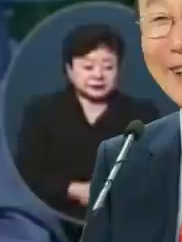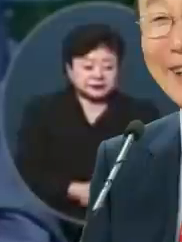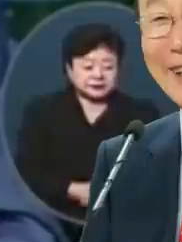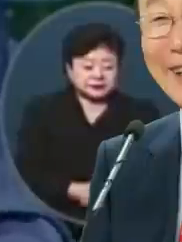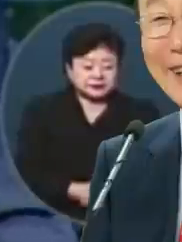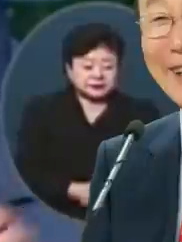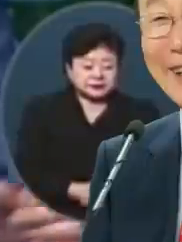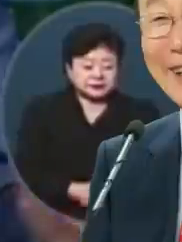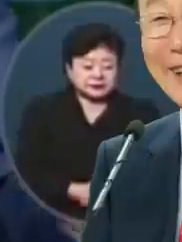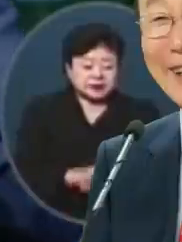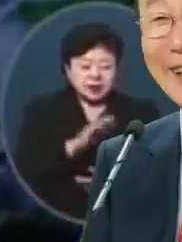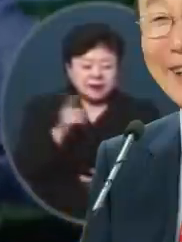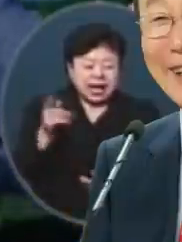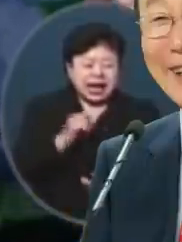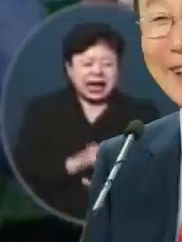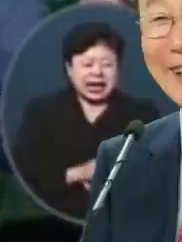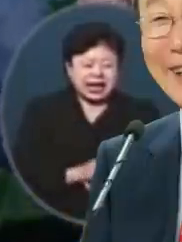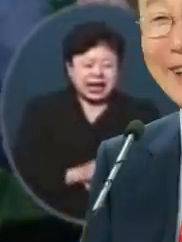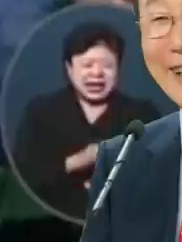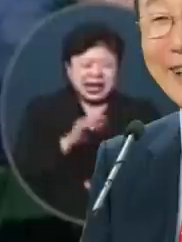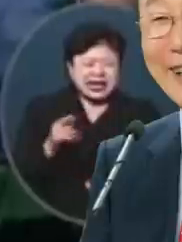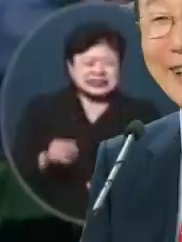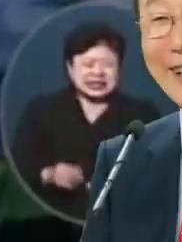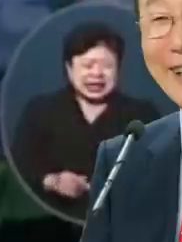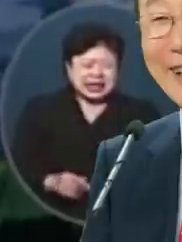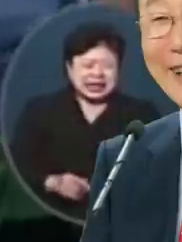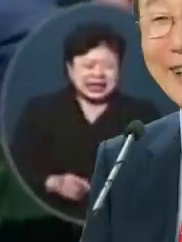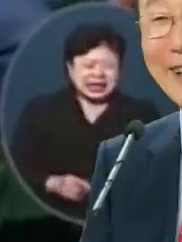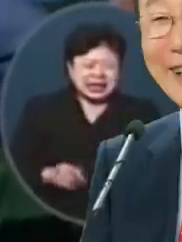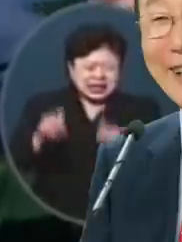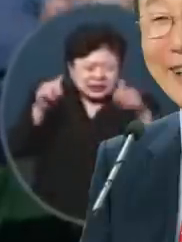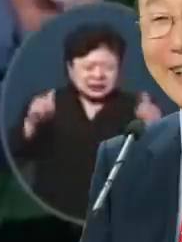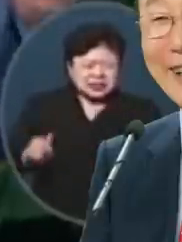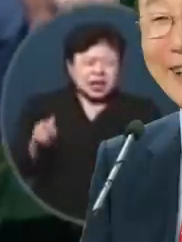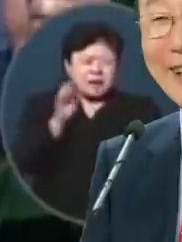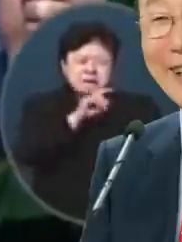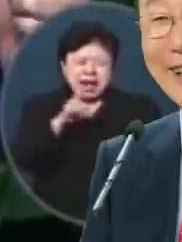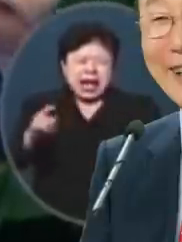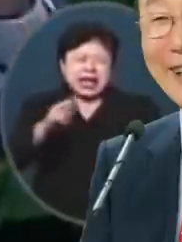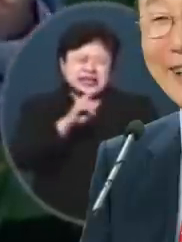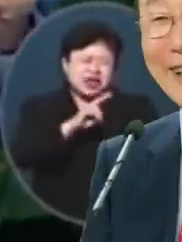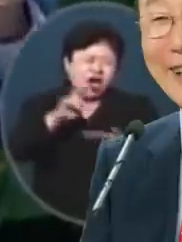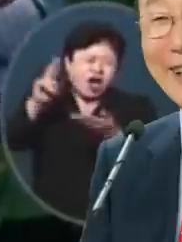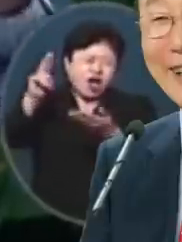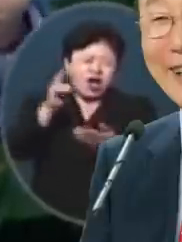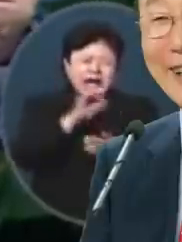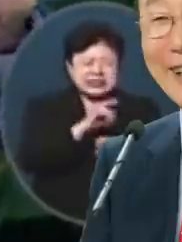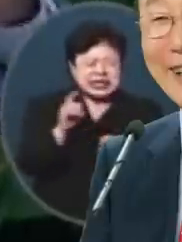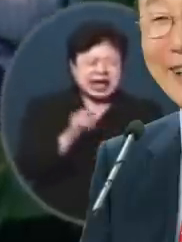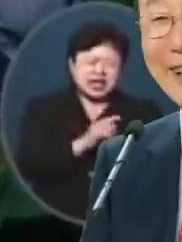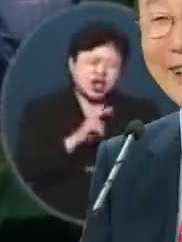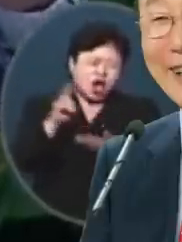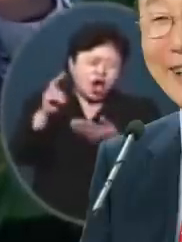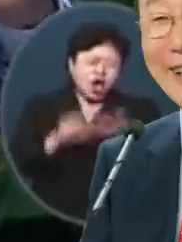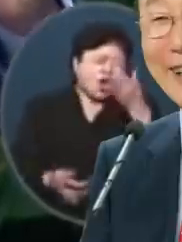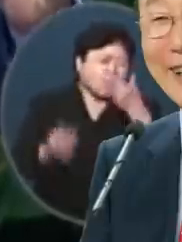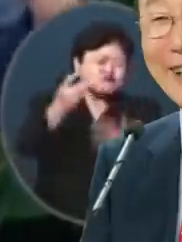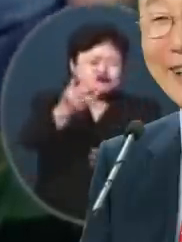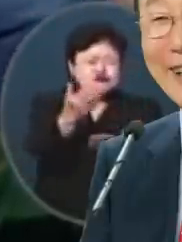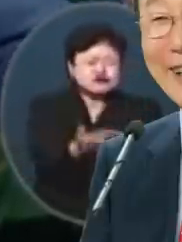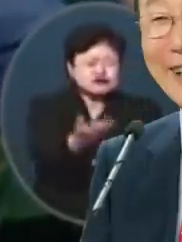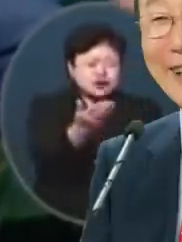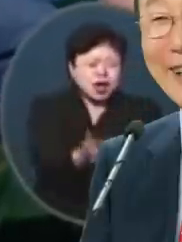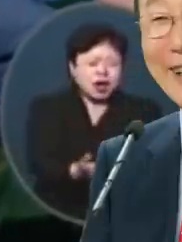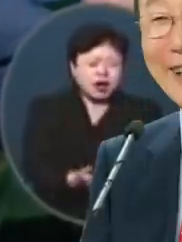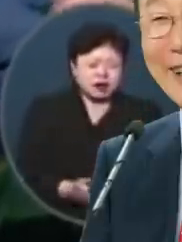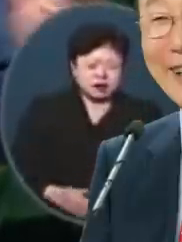그러니까 바알과 아세라를 섬기는 사람들이 바알이여 바알이여 아세라여 아세라여 불을 주소서, 이